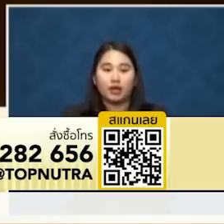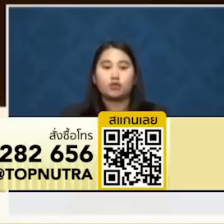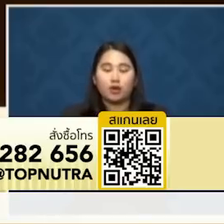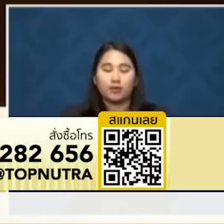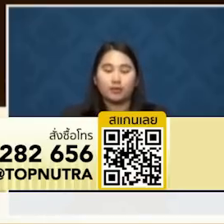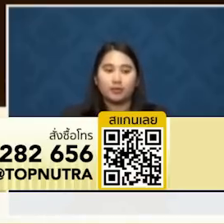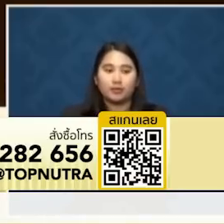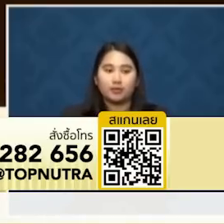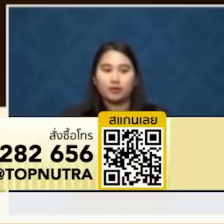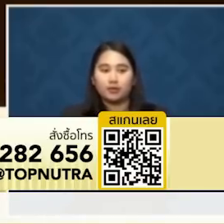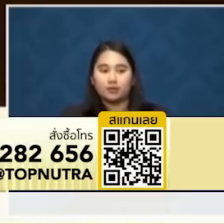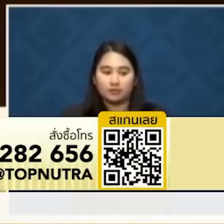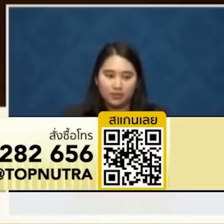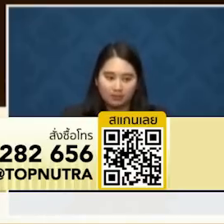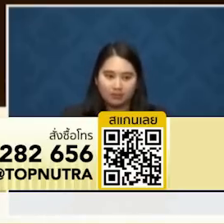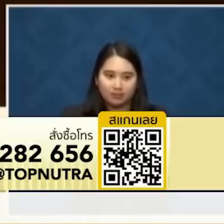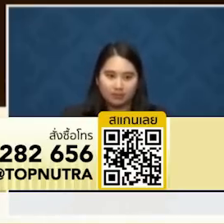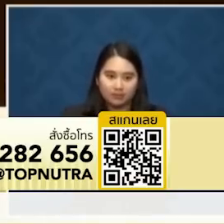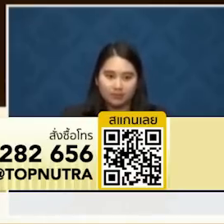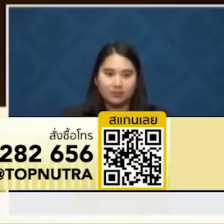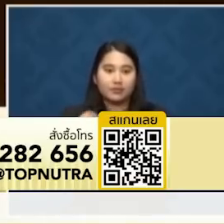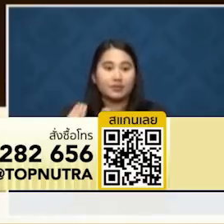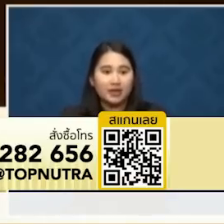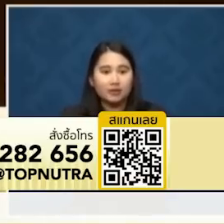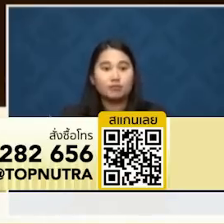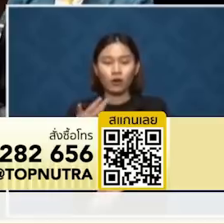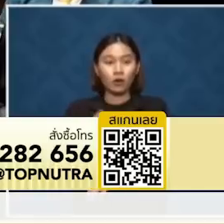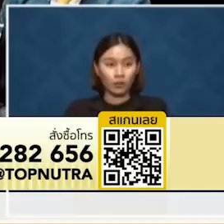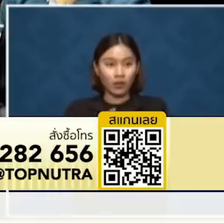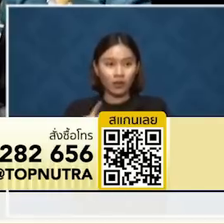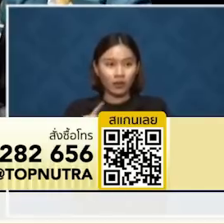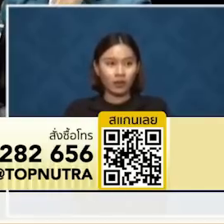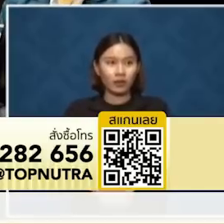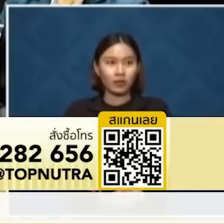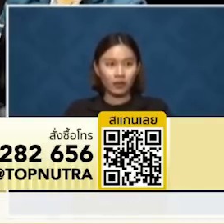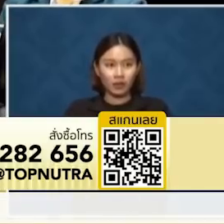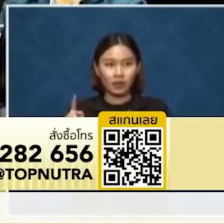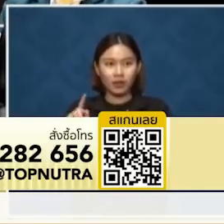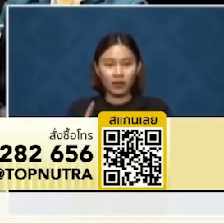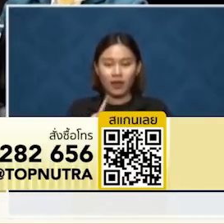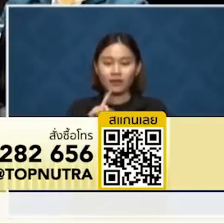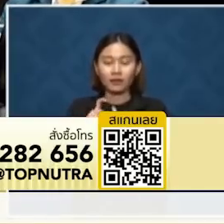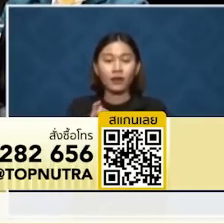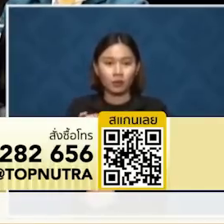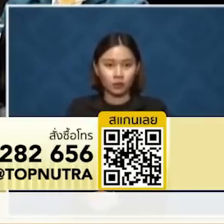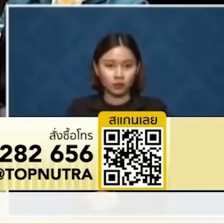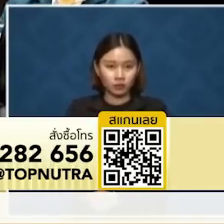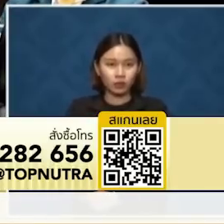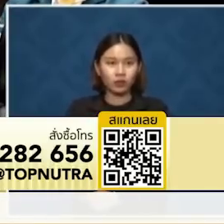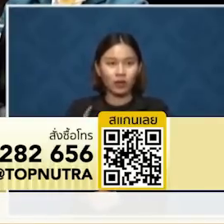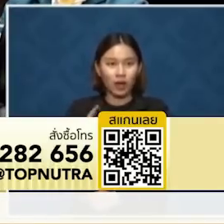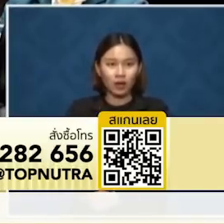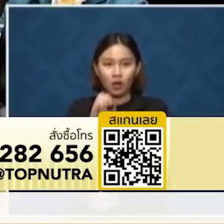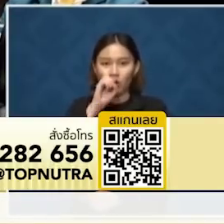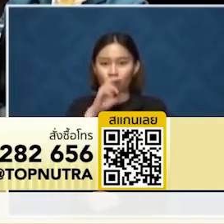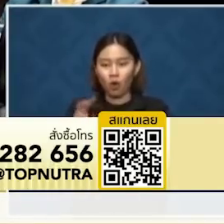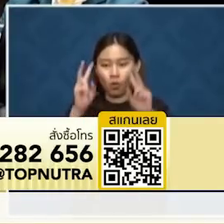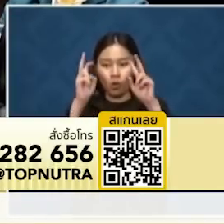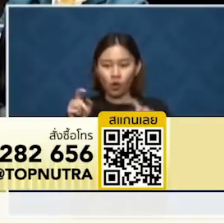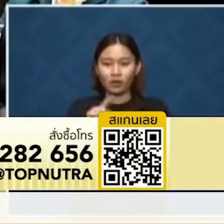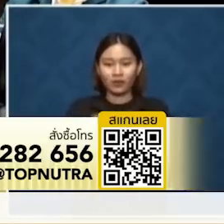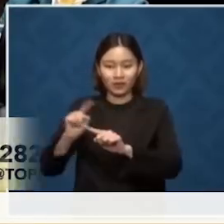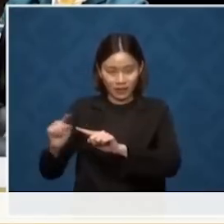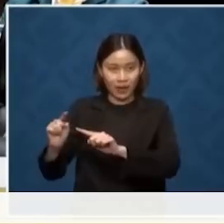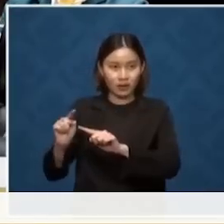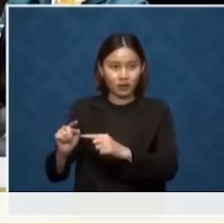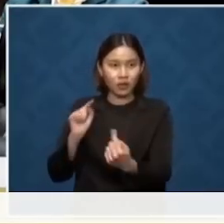ได้รับแล้วจะมอบให้รัฐมนตรีช่วยมันก็ใช้เวลา แต่อย่างไรก็ตามเนี่ยกระทู้สดเนี่ยเราไม่สามารถบอกเรื่องราวที่จะถาม